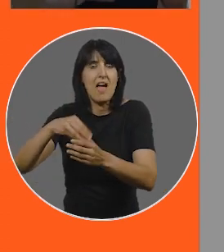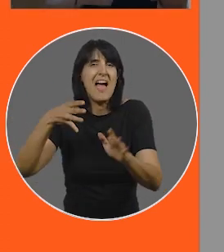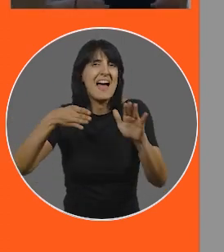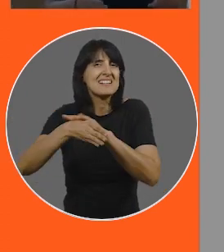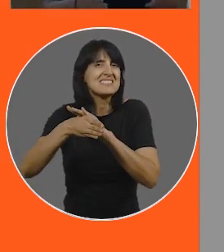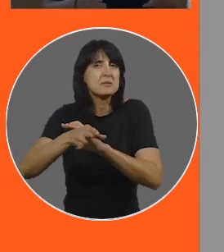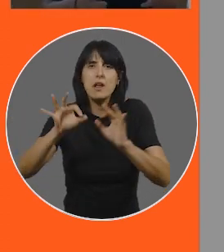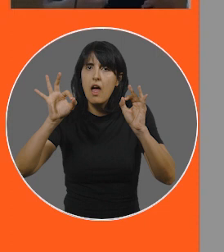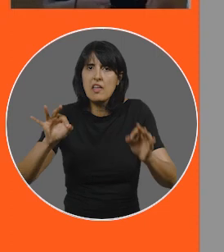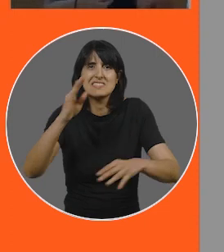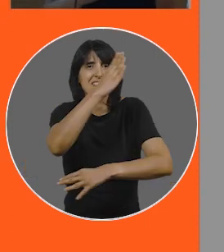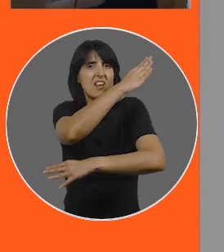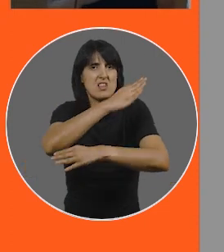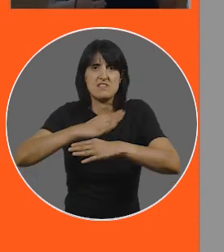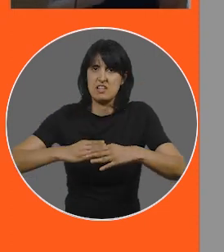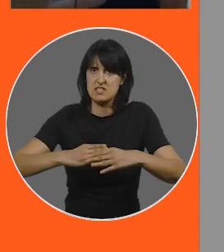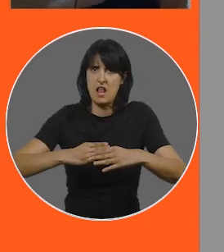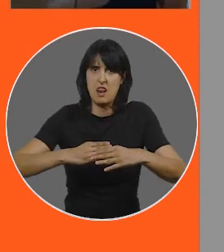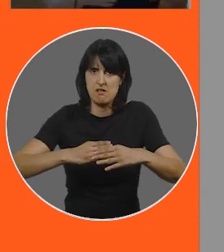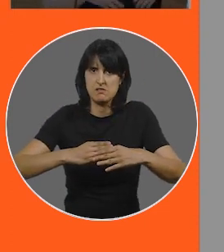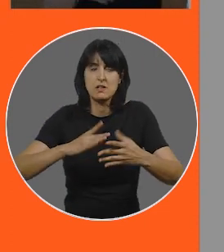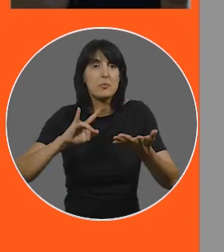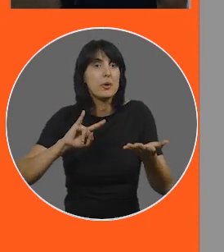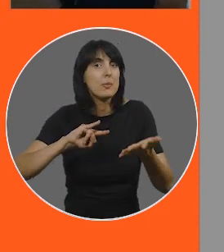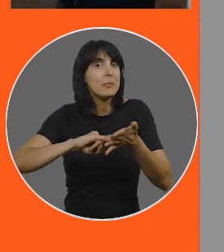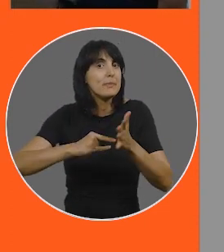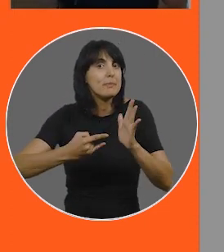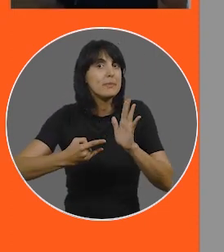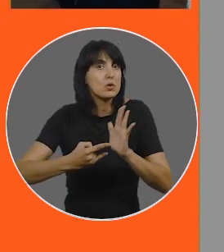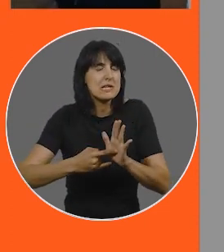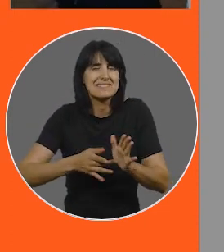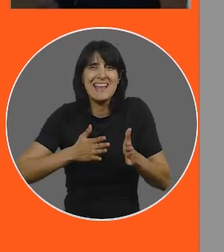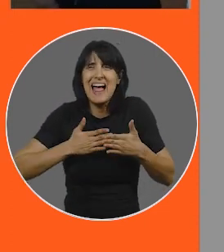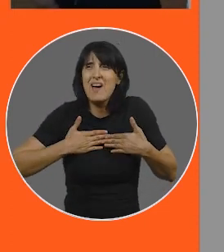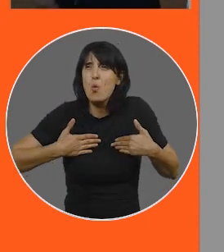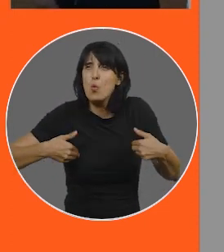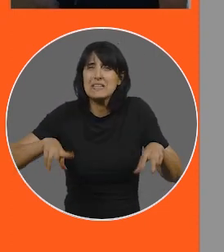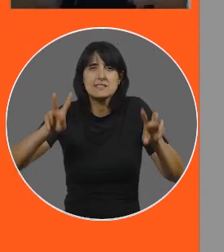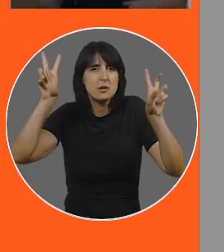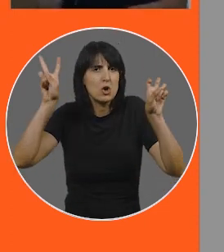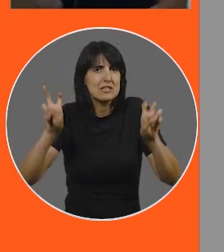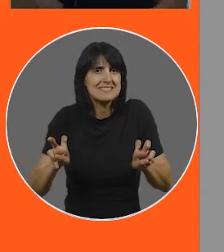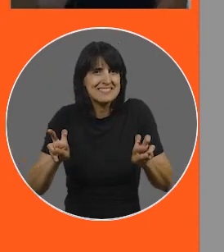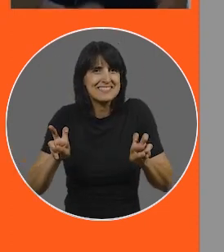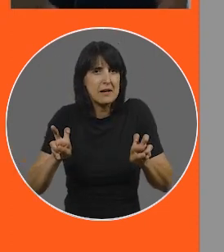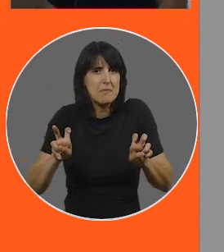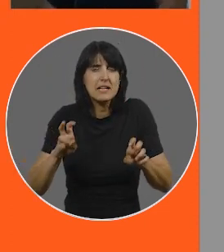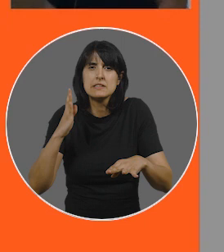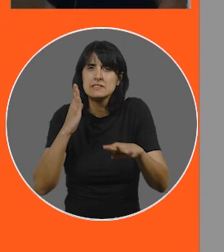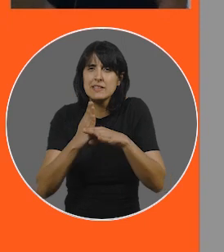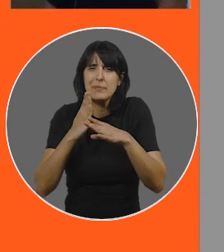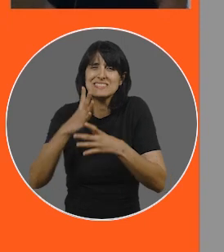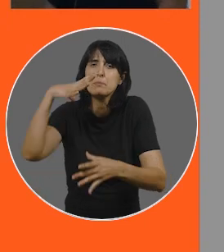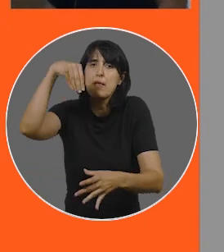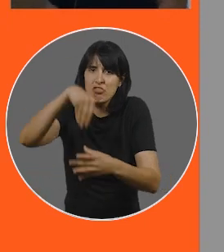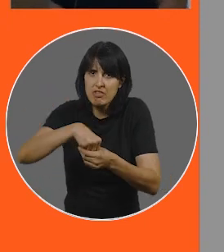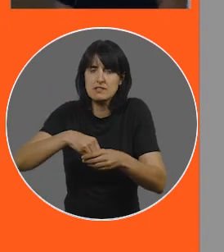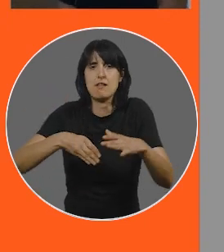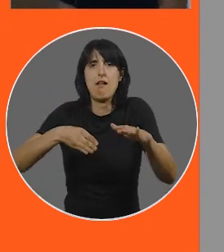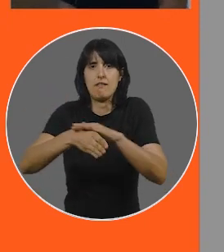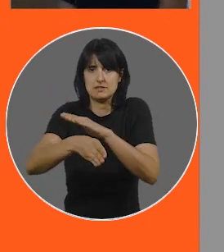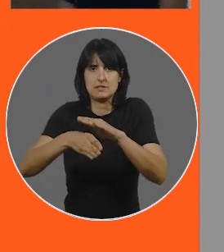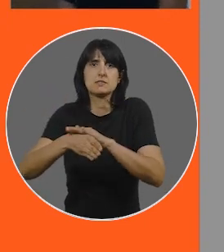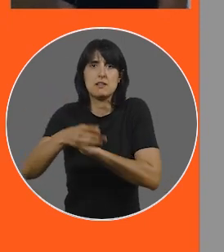poden ser només d'accessibilitat, però el que és ideal és que en un projecte del que sigui hi tinguem la pota de l'accessibilitat